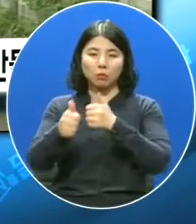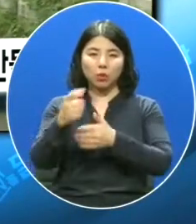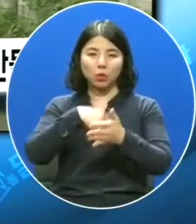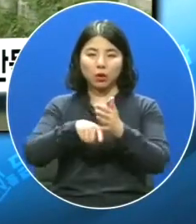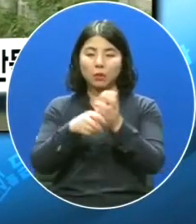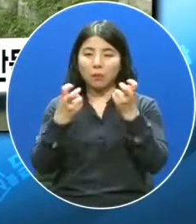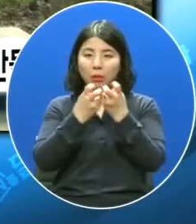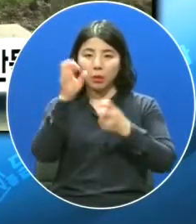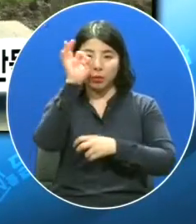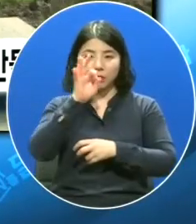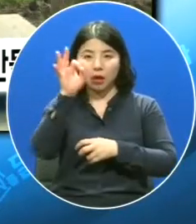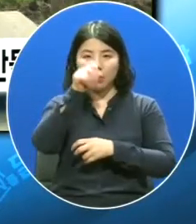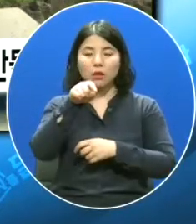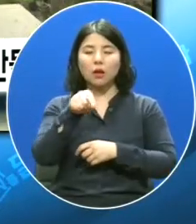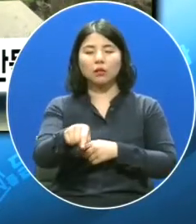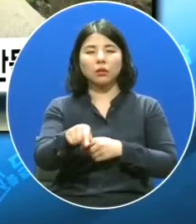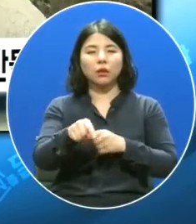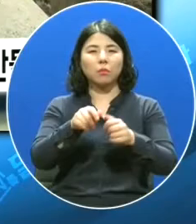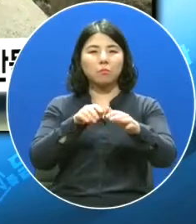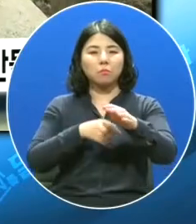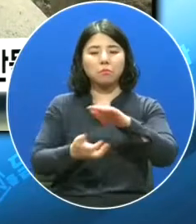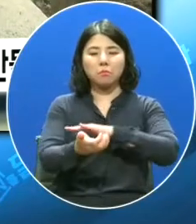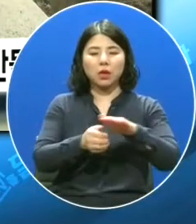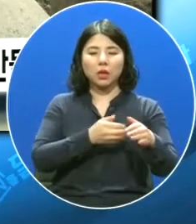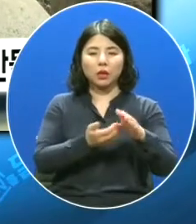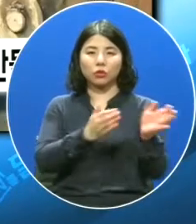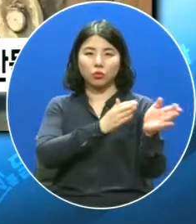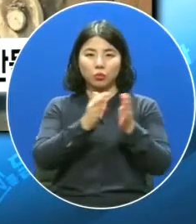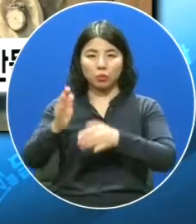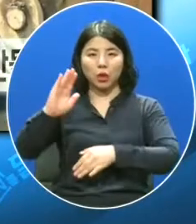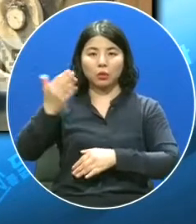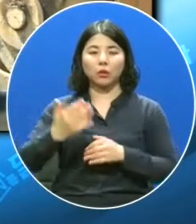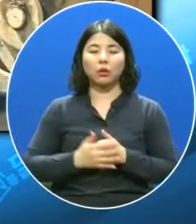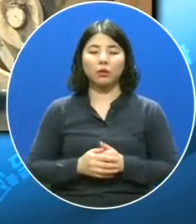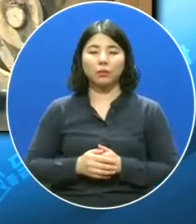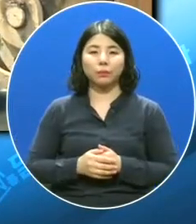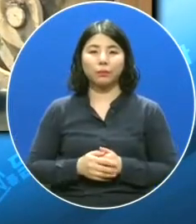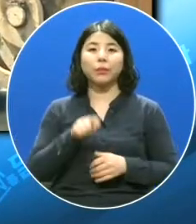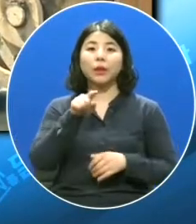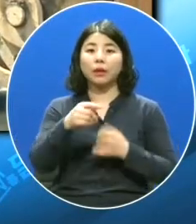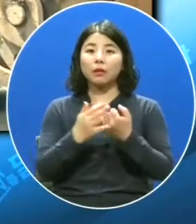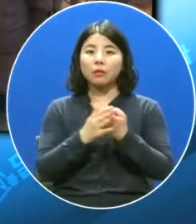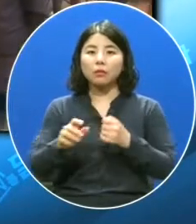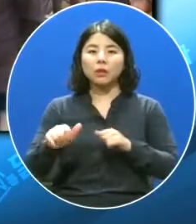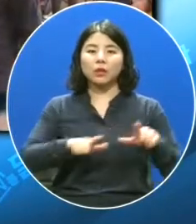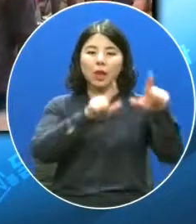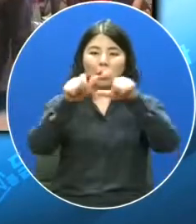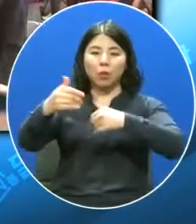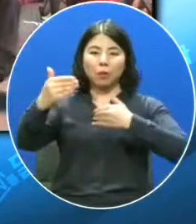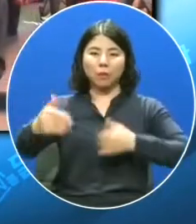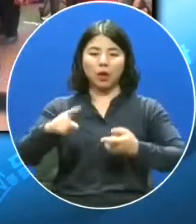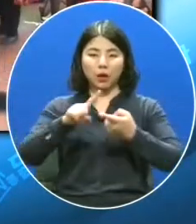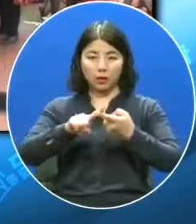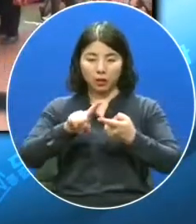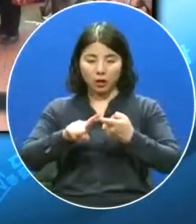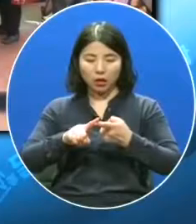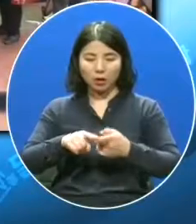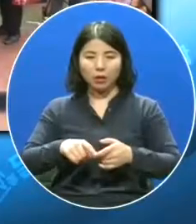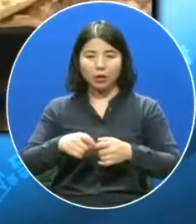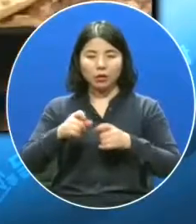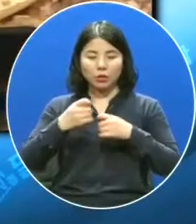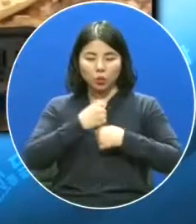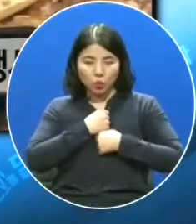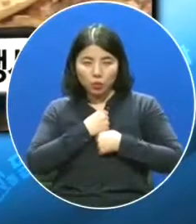대한 방안을 모색하는 것이 선제적 대비를 위한 척도가 될 것입니다. 그런 점에서 생활방역에 대한